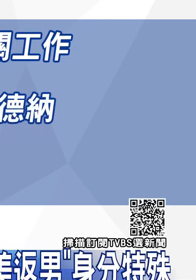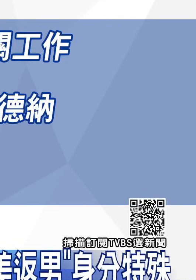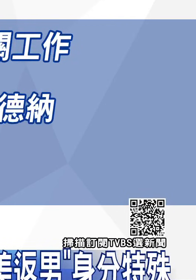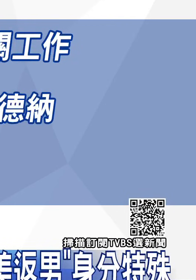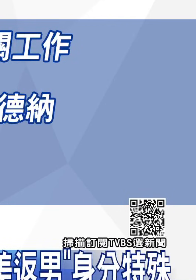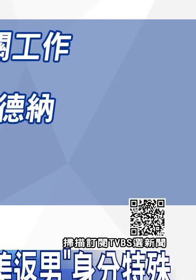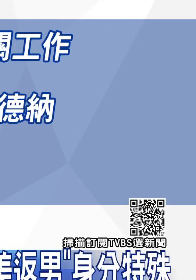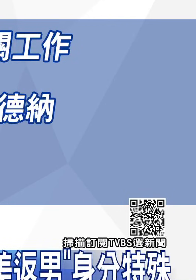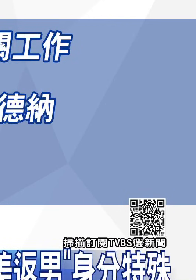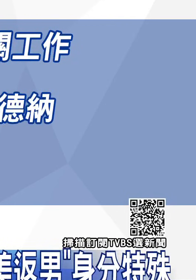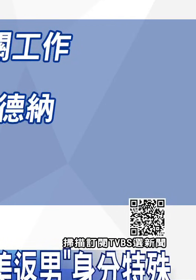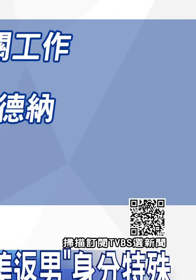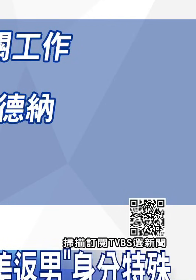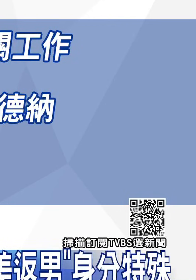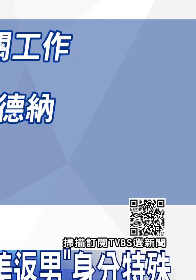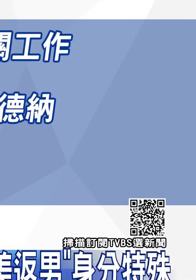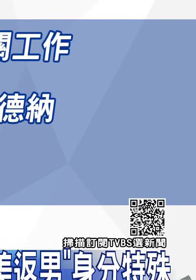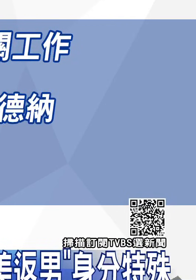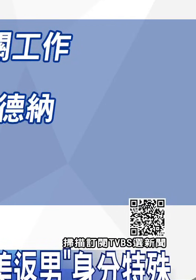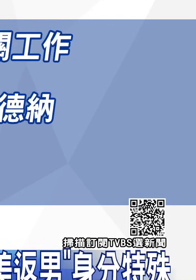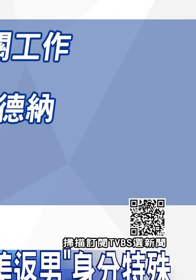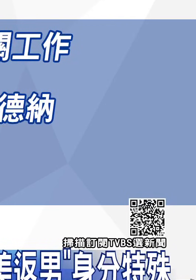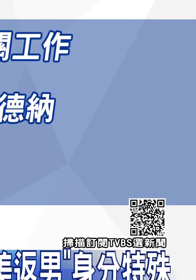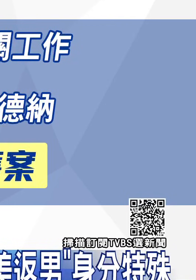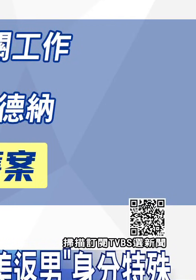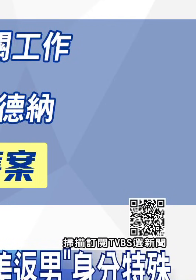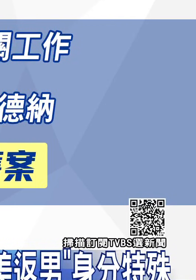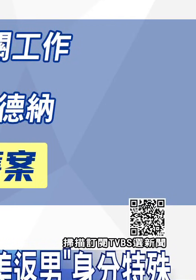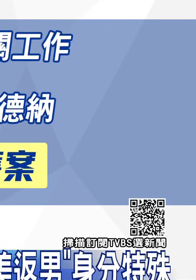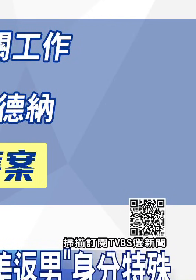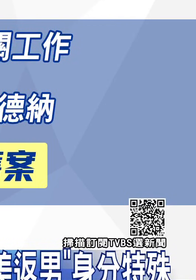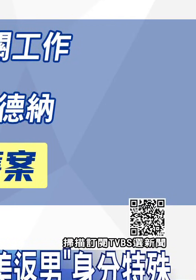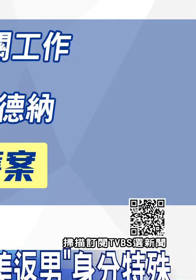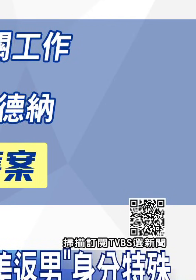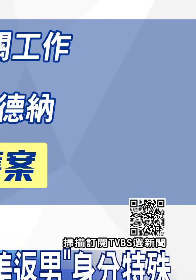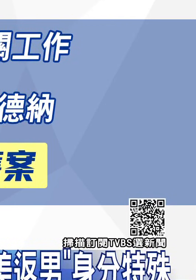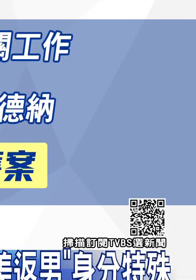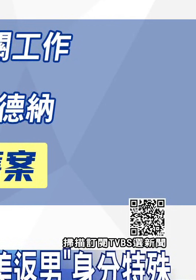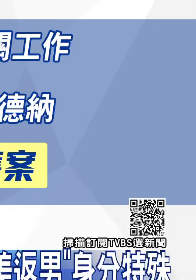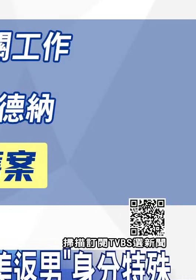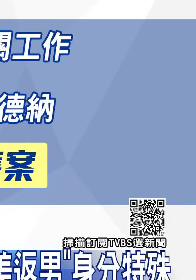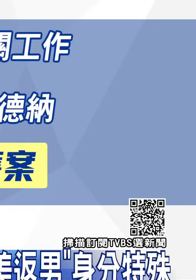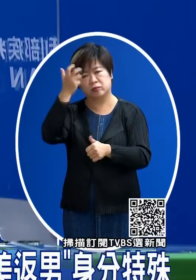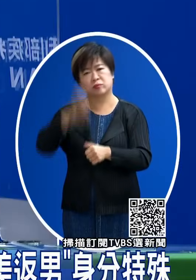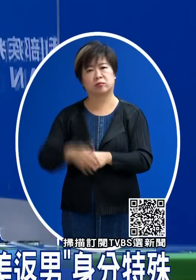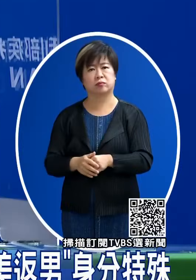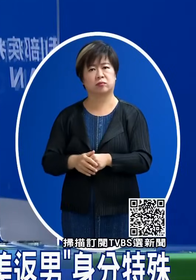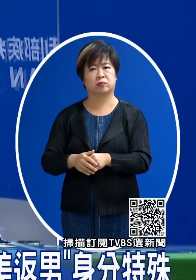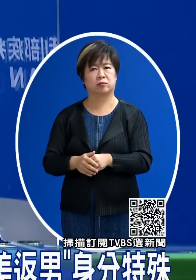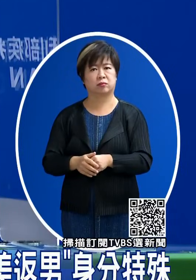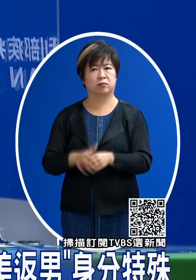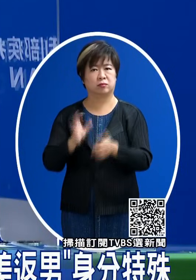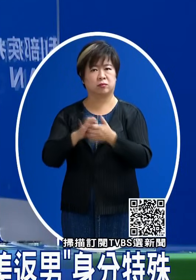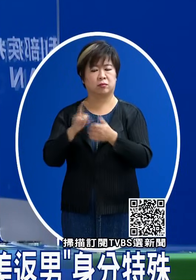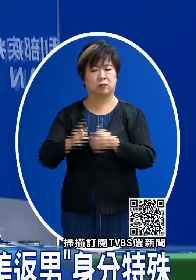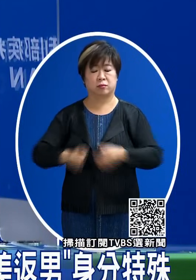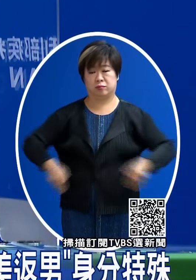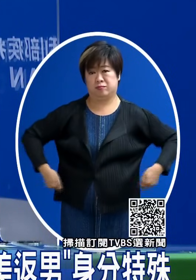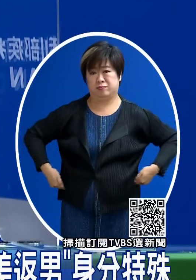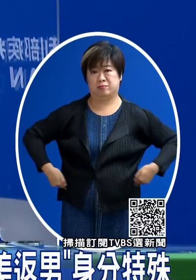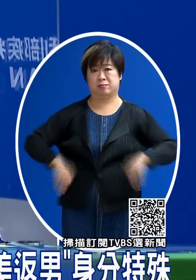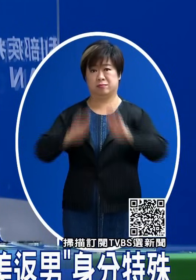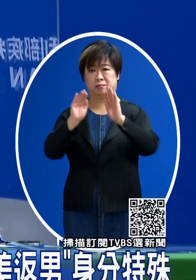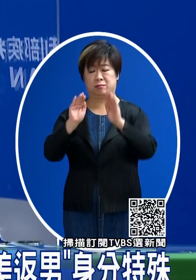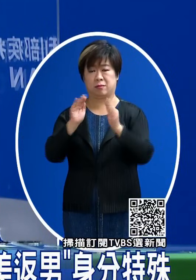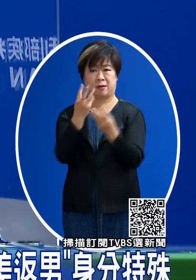相关工作。7月14号打过一剂莫德纳 ，CT 值33.1，指挥中心研判属旧案。 双侧的肾脏有发